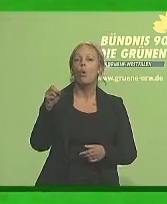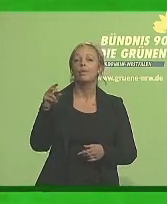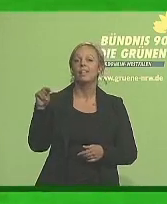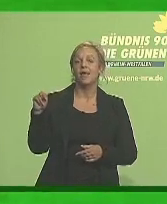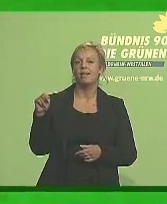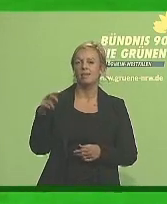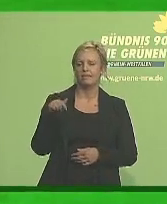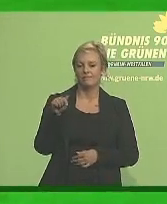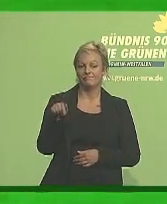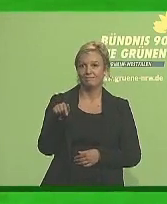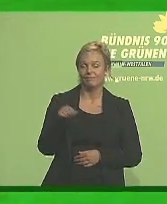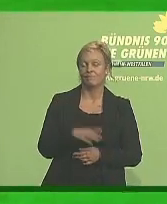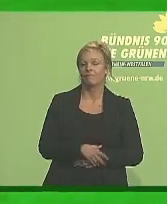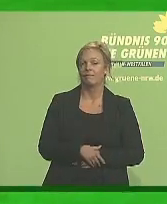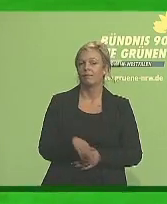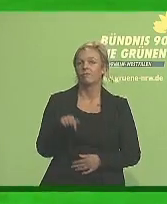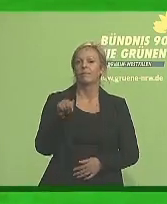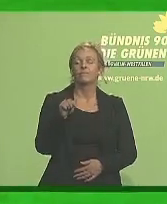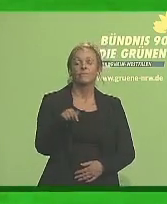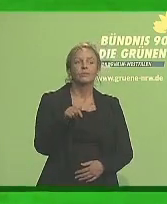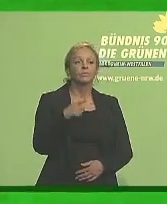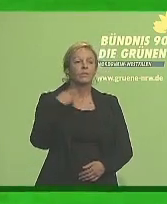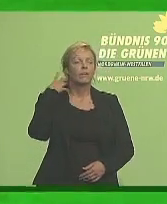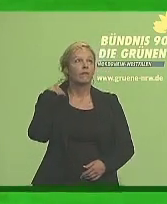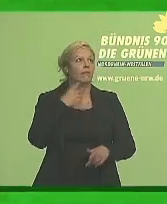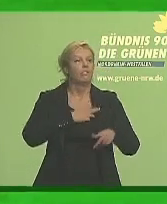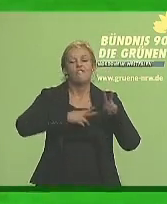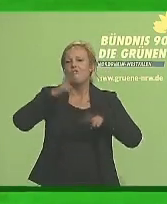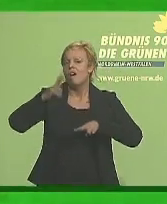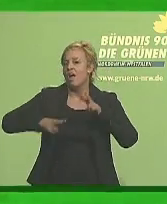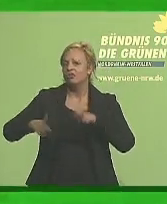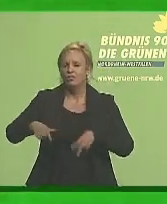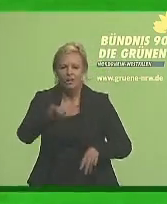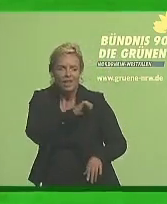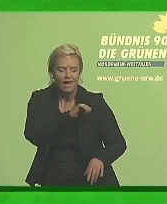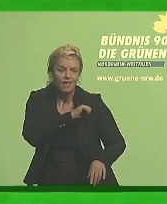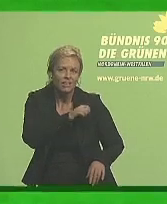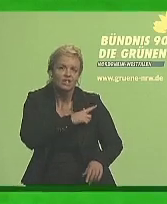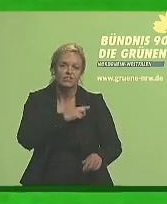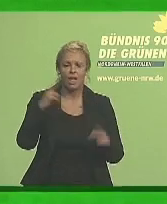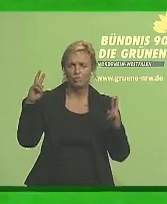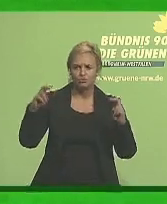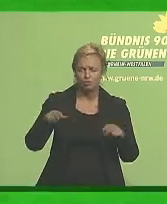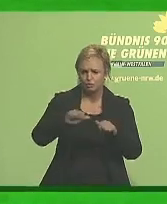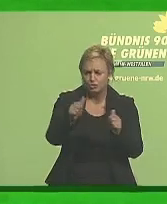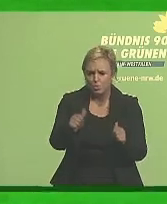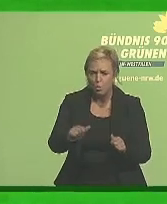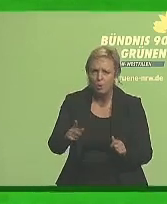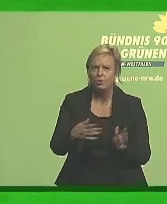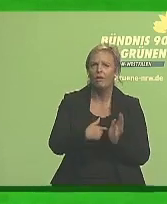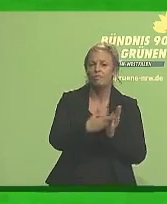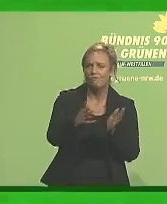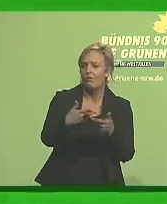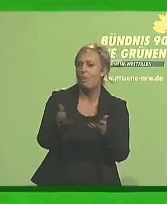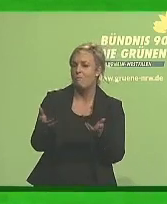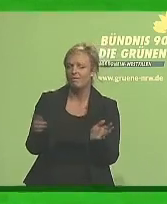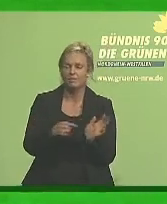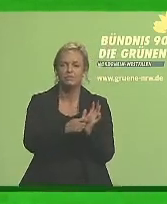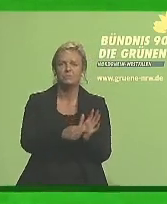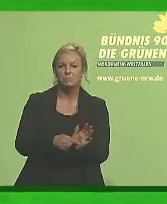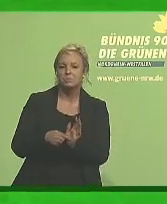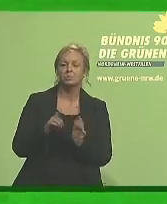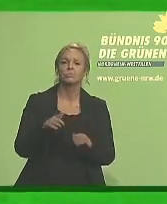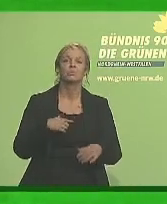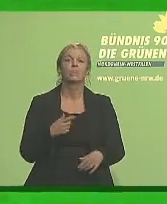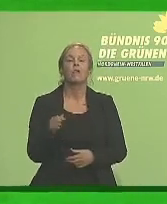viele, wahnsinnig interessante Studien darüber veröffentlicht, wie man durch Energiewende und